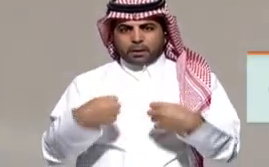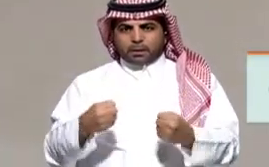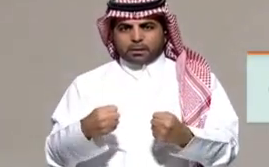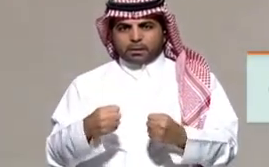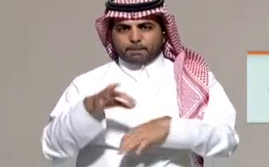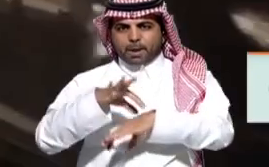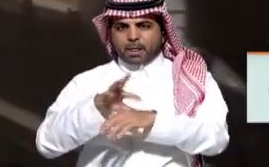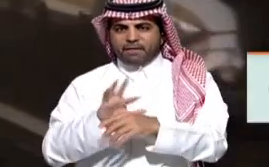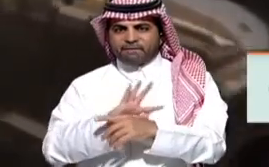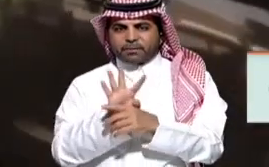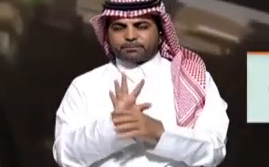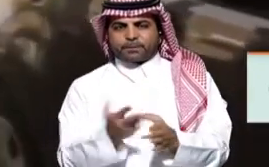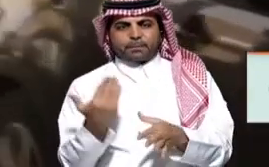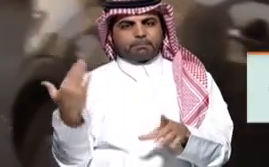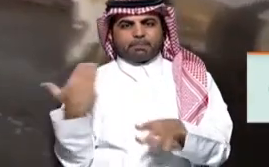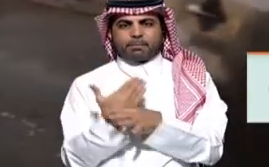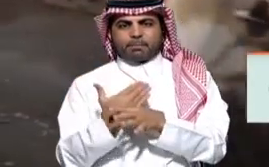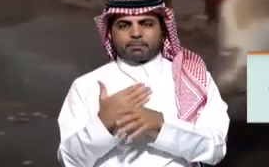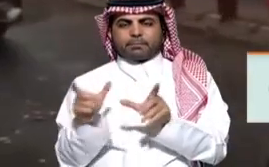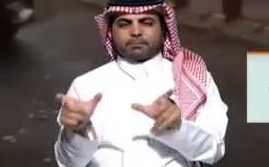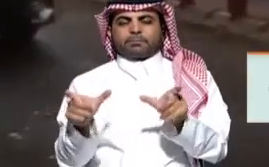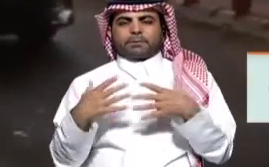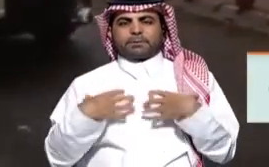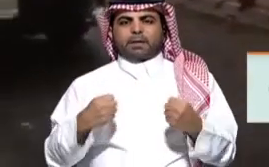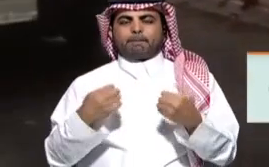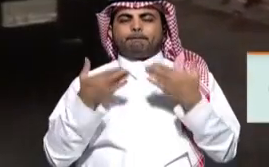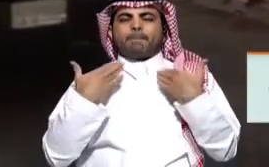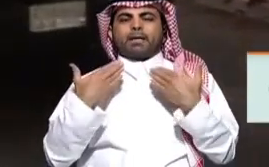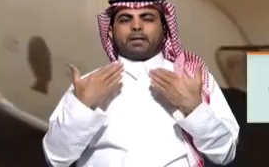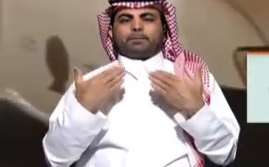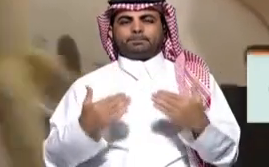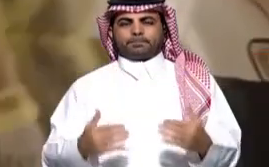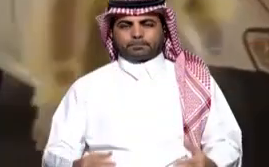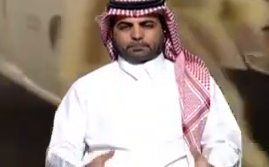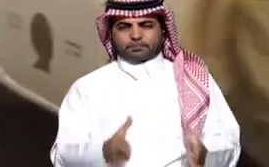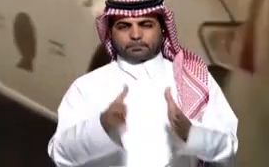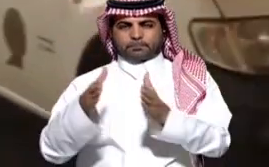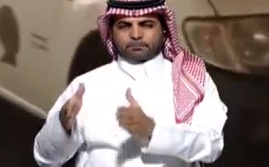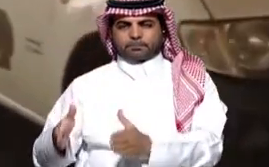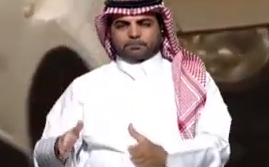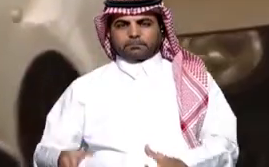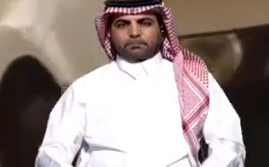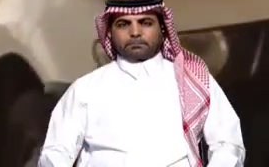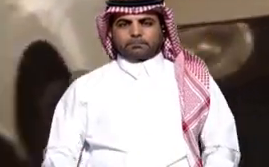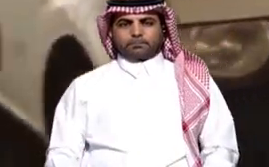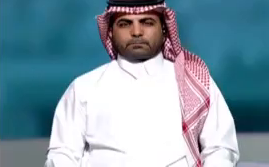من المرض ضمانا لسلامة قاطني مكة المكرمة.